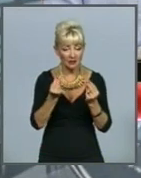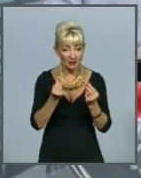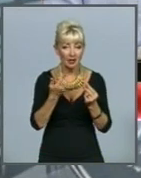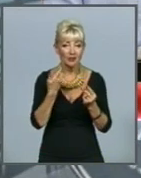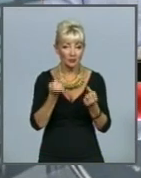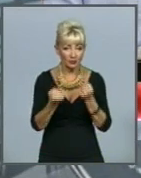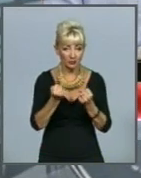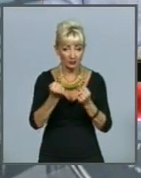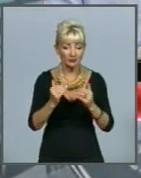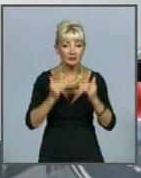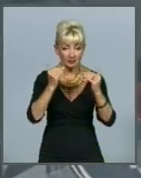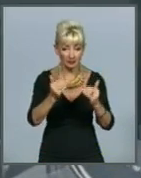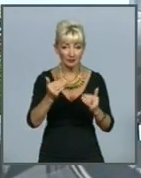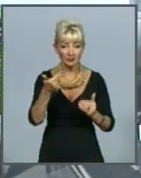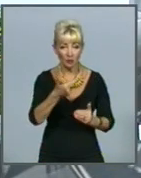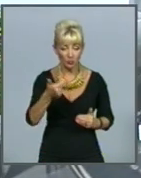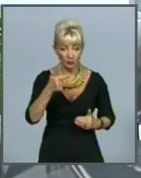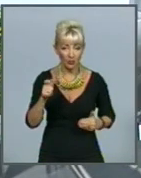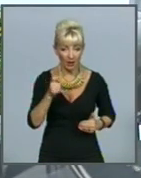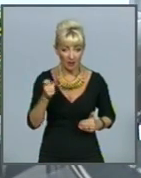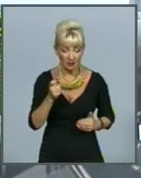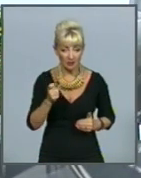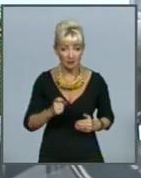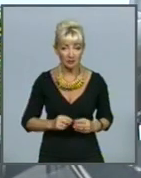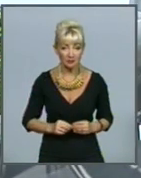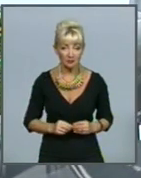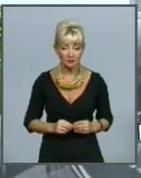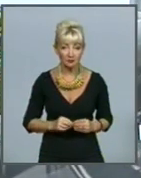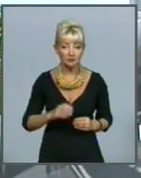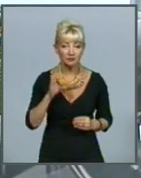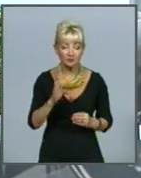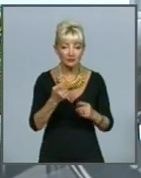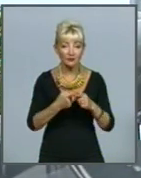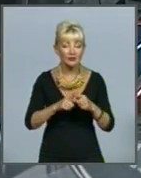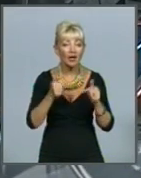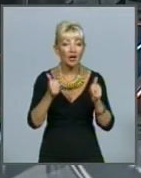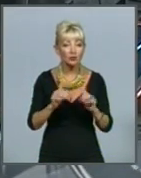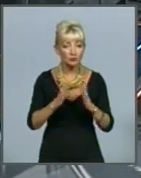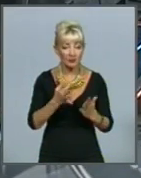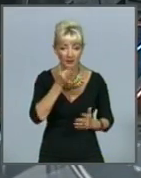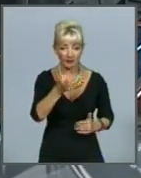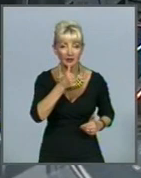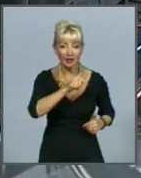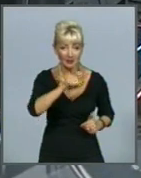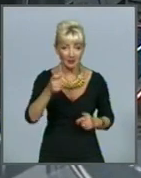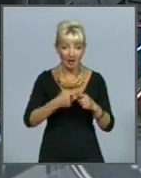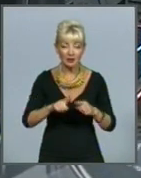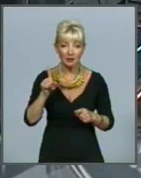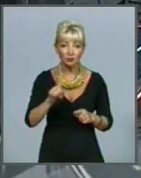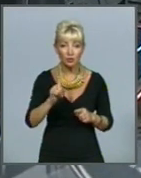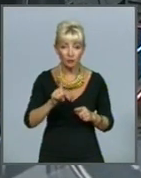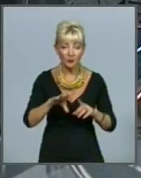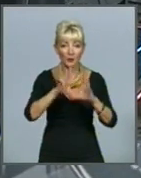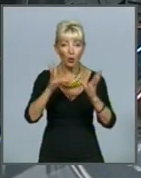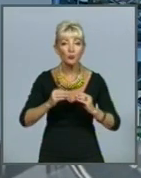вартості блакитного палива. Позитивних моментів, акцентують експерти, це те, що загальносвітова тенденція цін